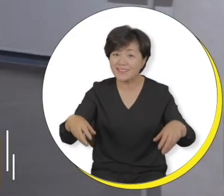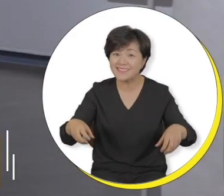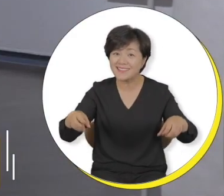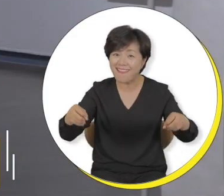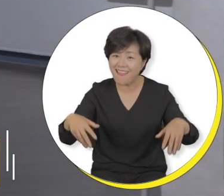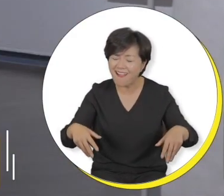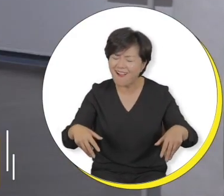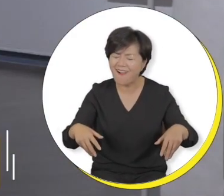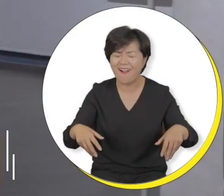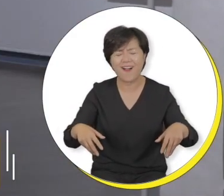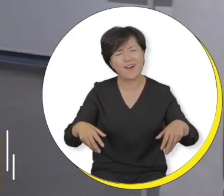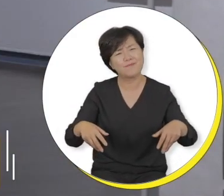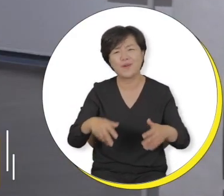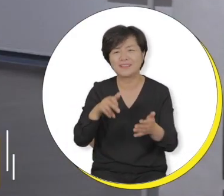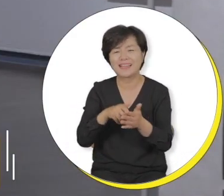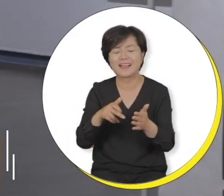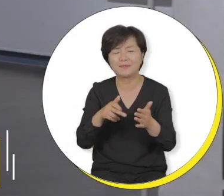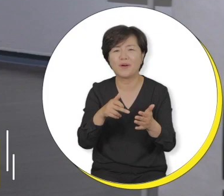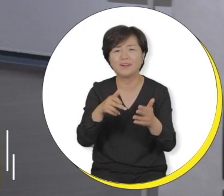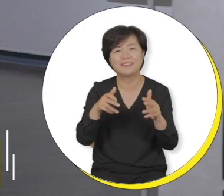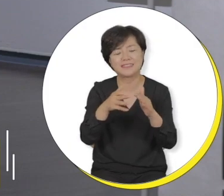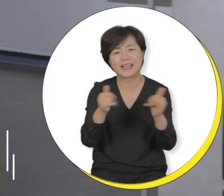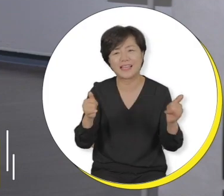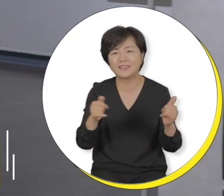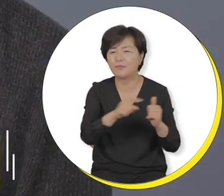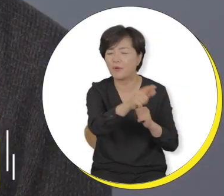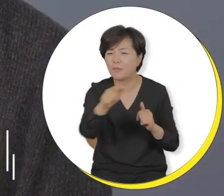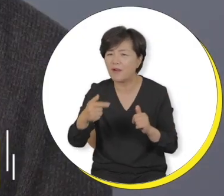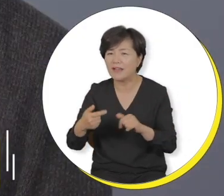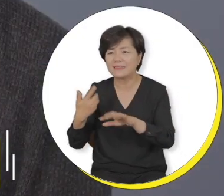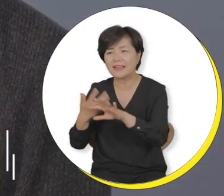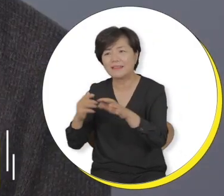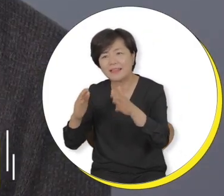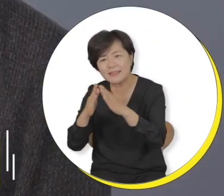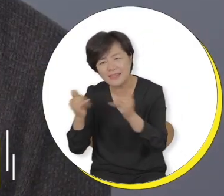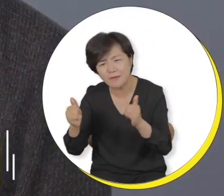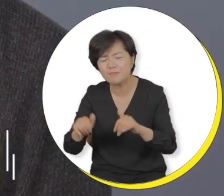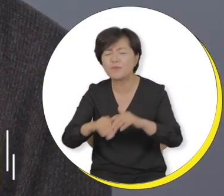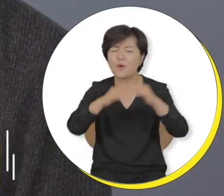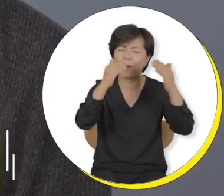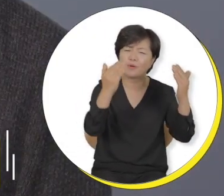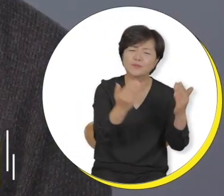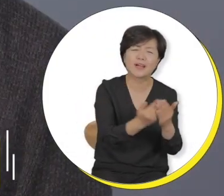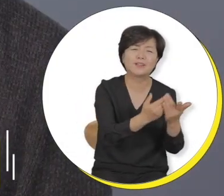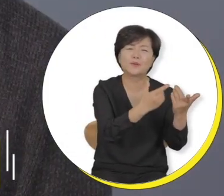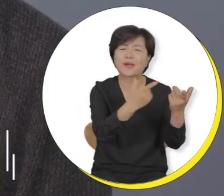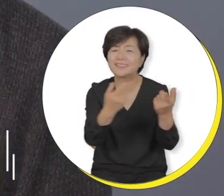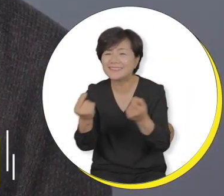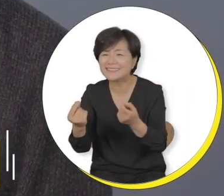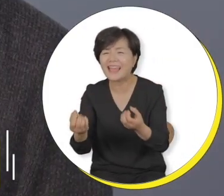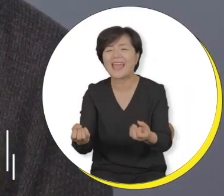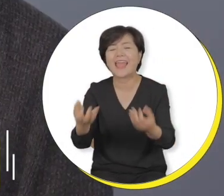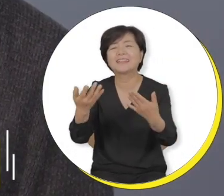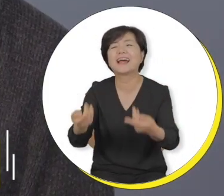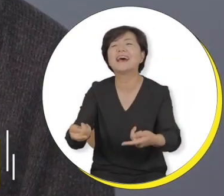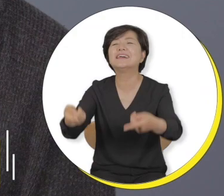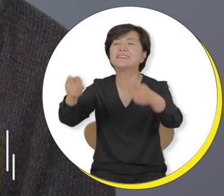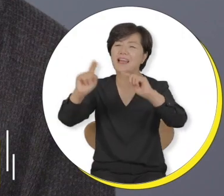시각장애인이건 또는 뭐 휠체어를 타신 몸이 불편하신 분들이건 여러 외국에서 오신 분들이 어떤